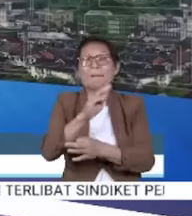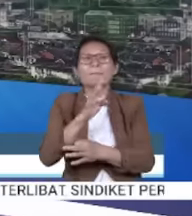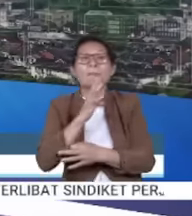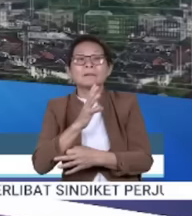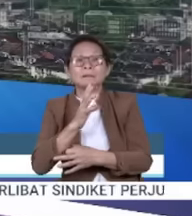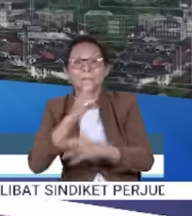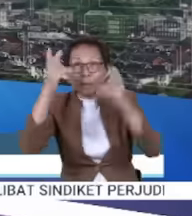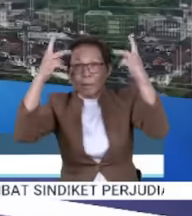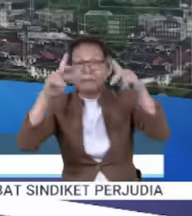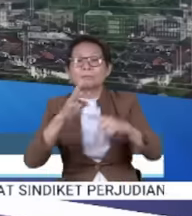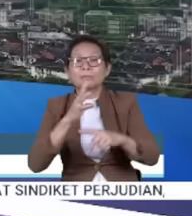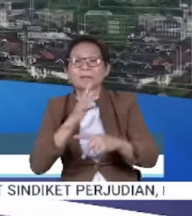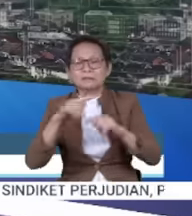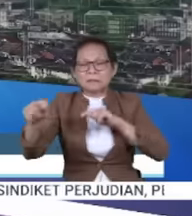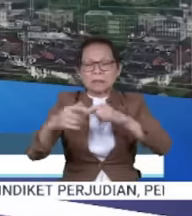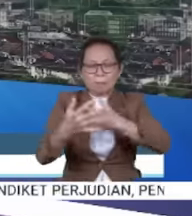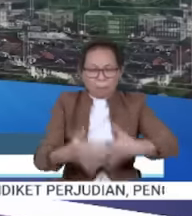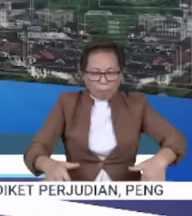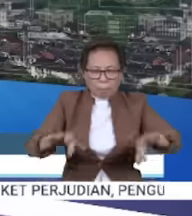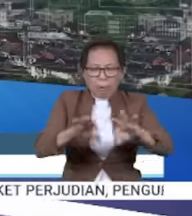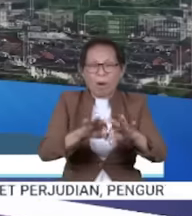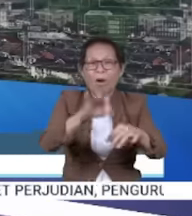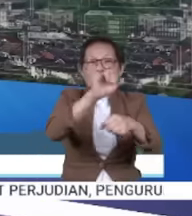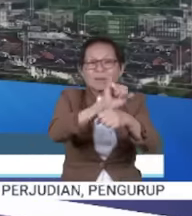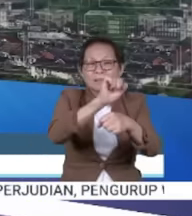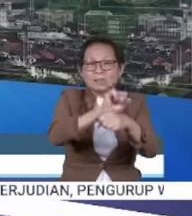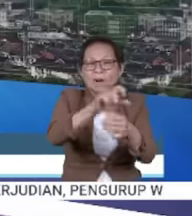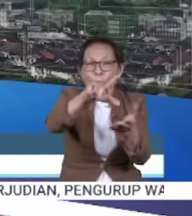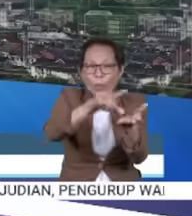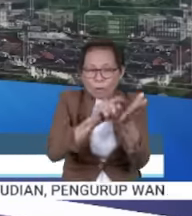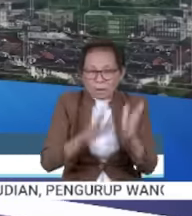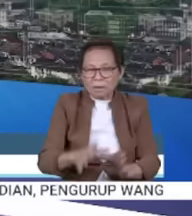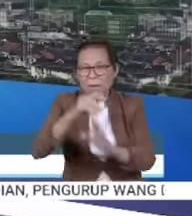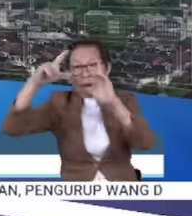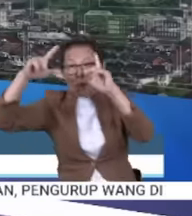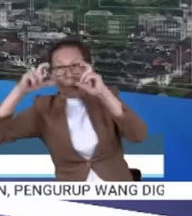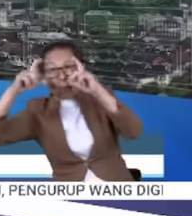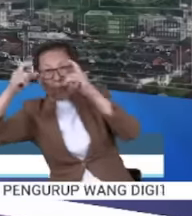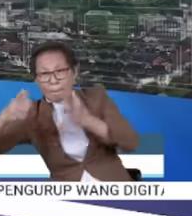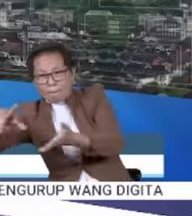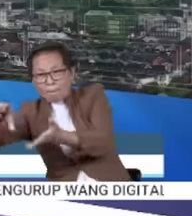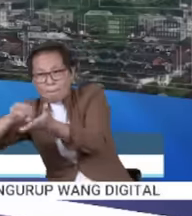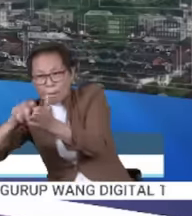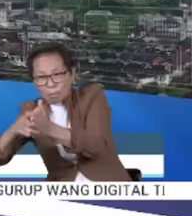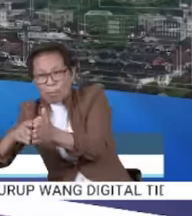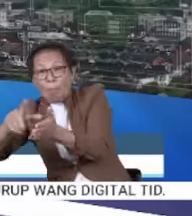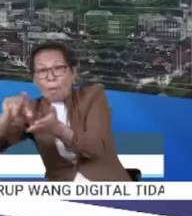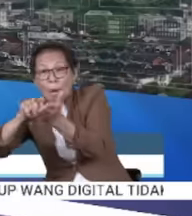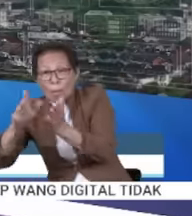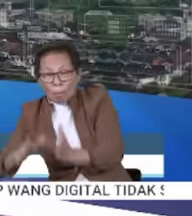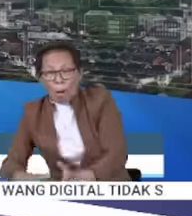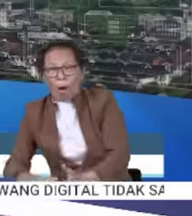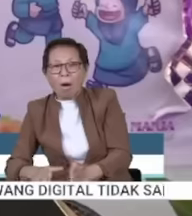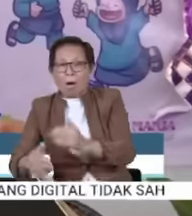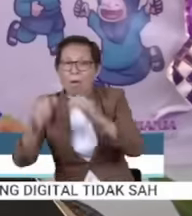berkata tindakan itu penting berikut dan bidang tugas wartawan dan juga juru gambar media adalah mencapai